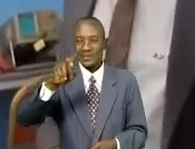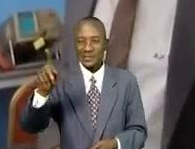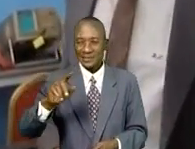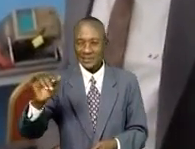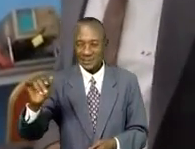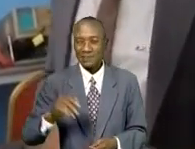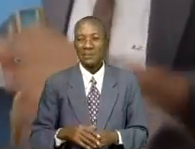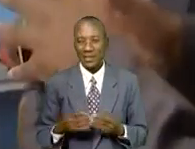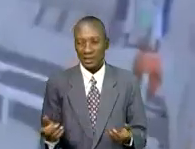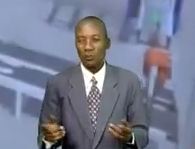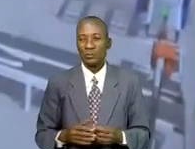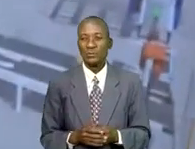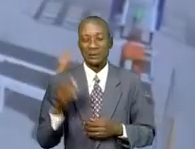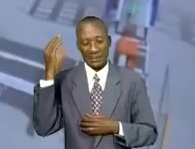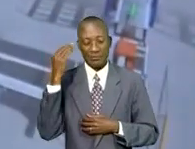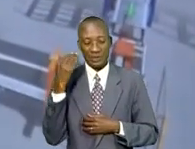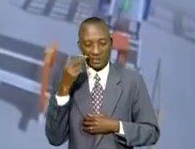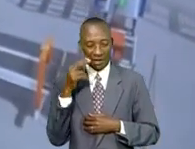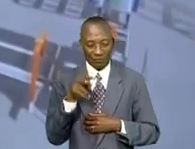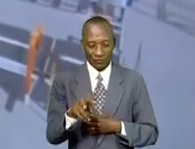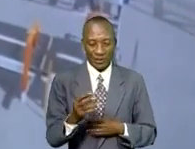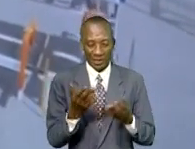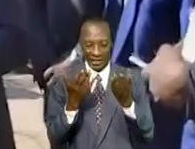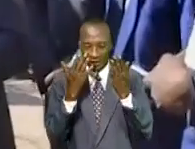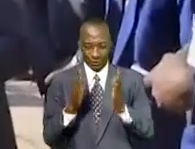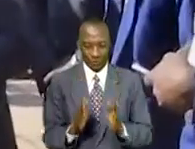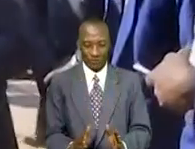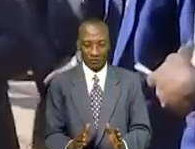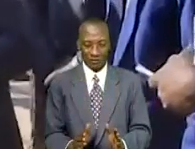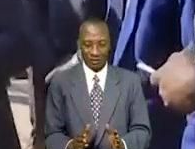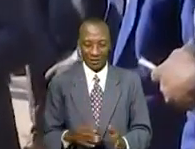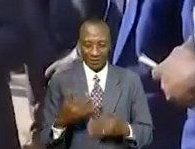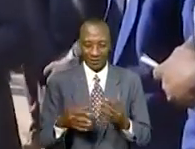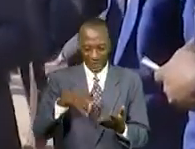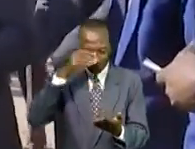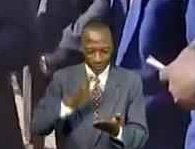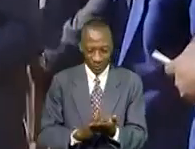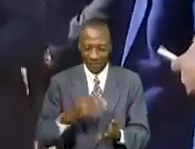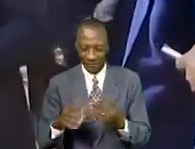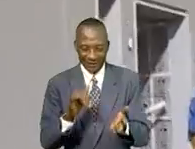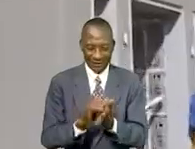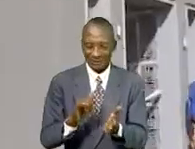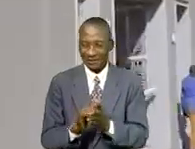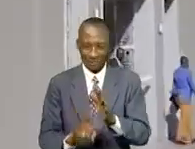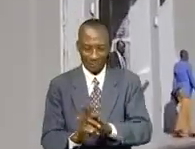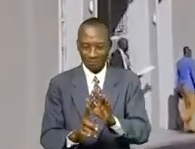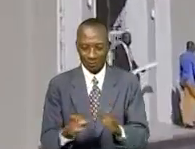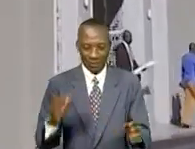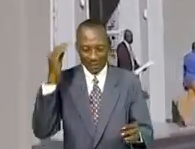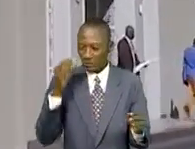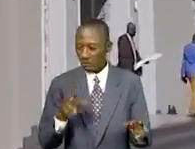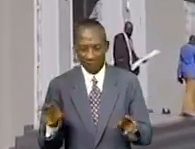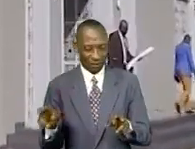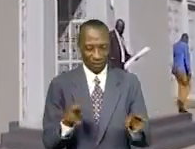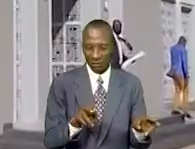ces démonstrations, le ministre de tutelle, Mohindo Zangui, a indiqué qu'il est impérieux que cet établissement soit bien équipé.